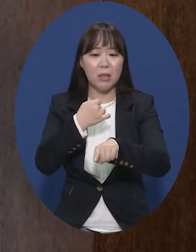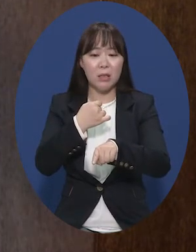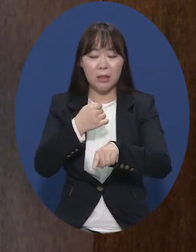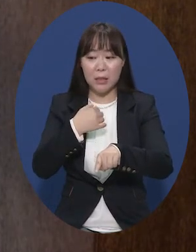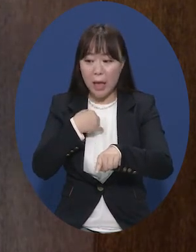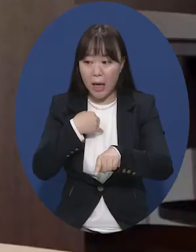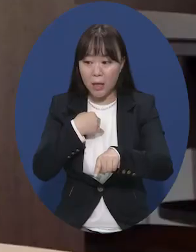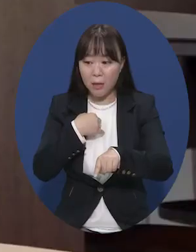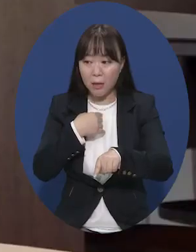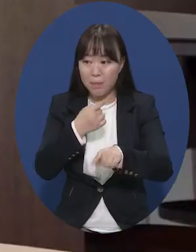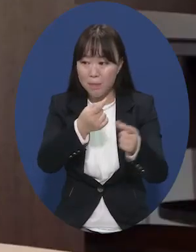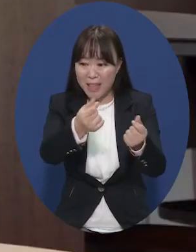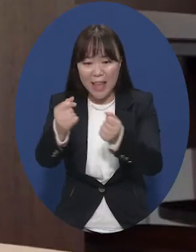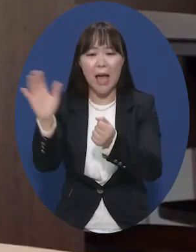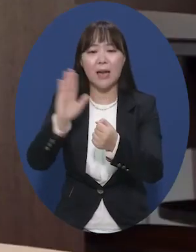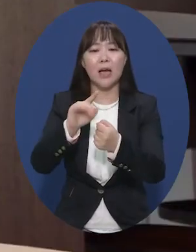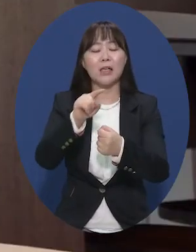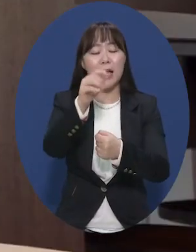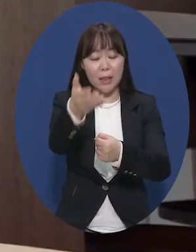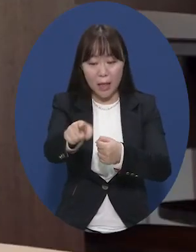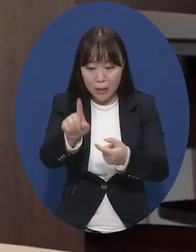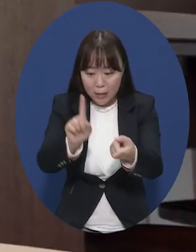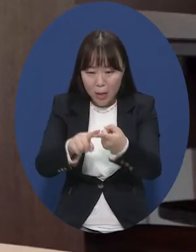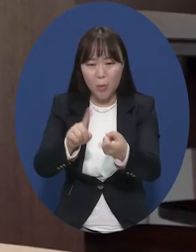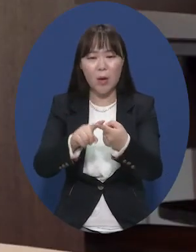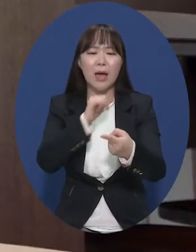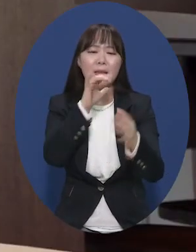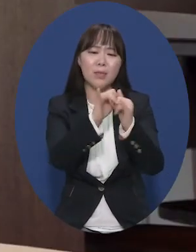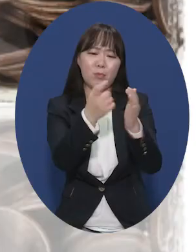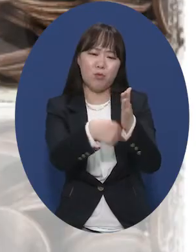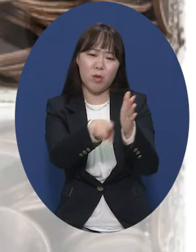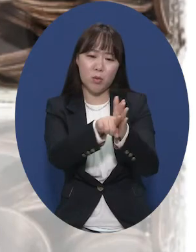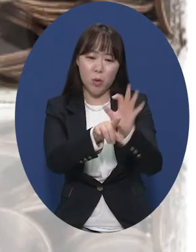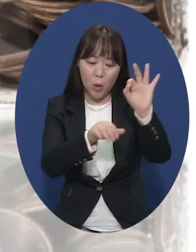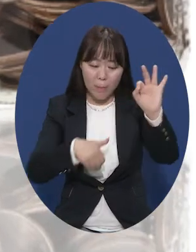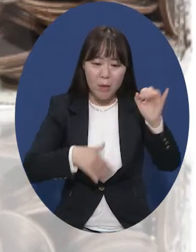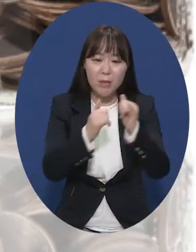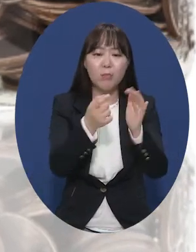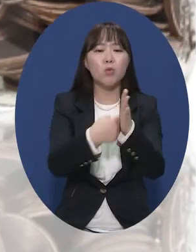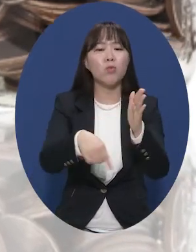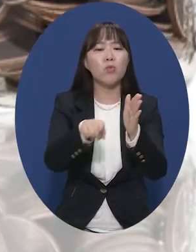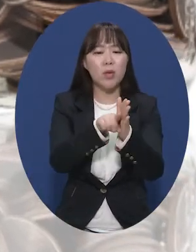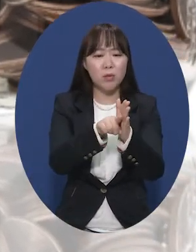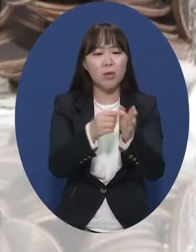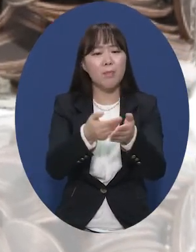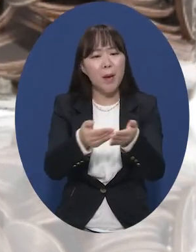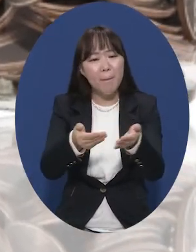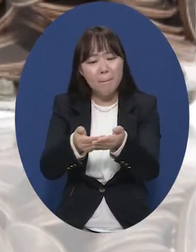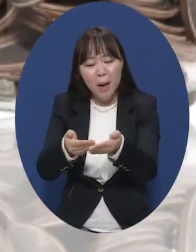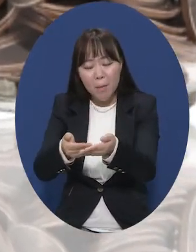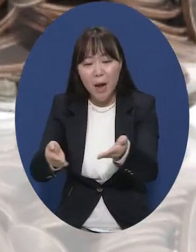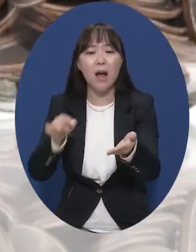제3의 한영준이 아니라 당신이 되어서 가난한 사람들을 위해서, 또 도움이 필요한 사람들을 위해서 그것들을